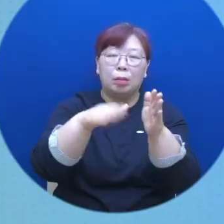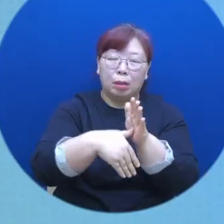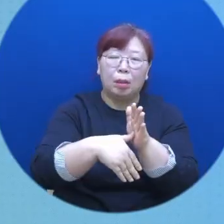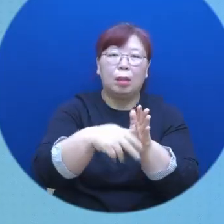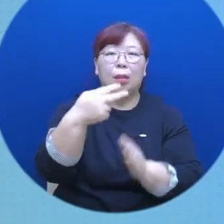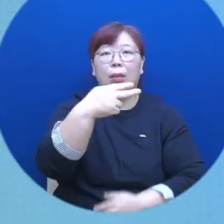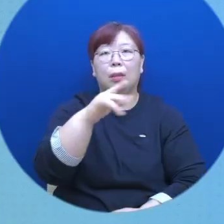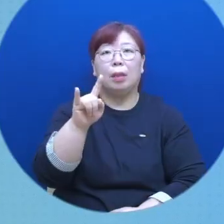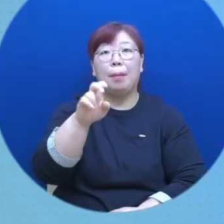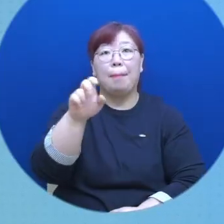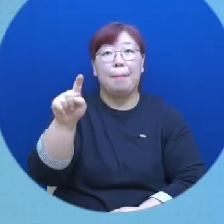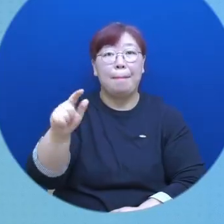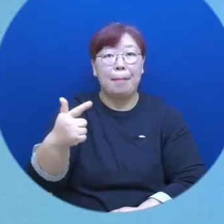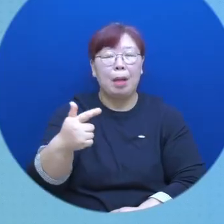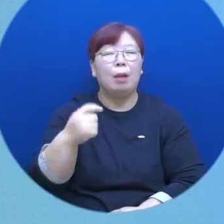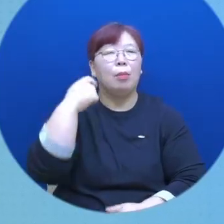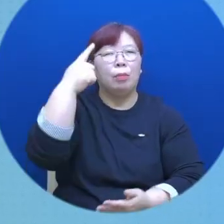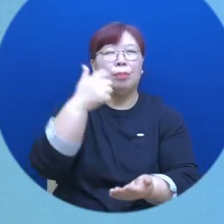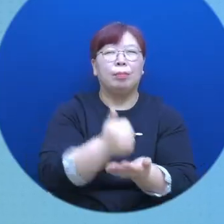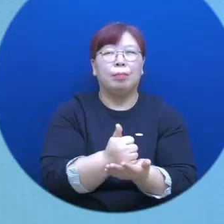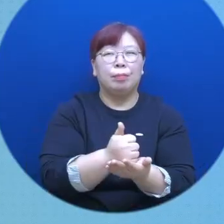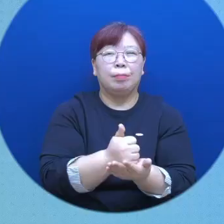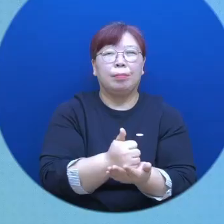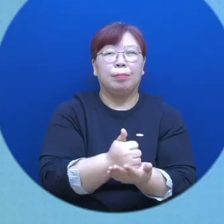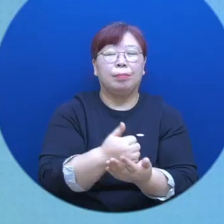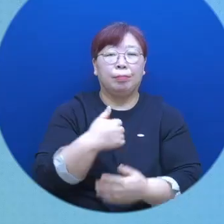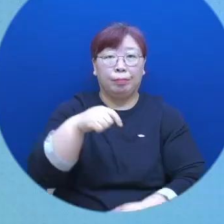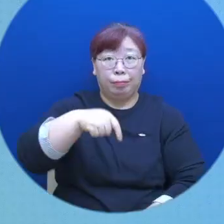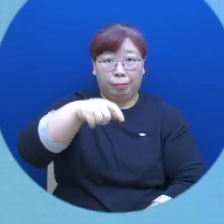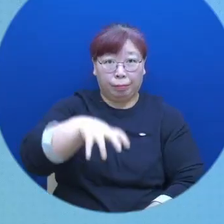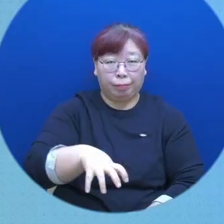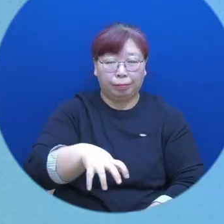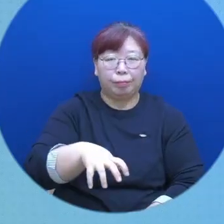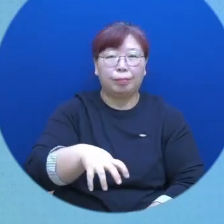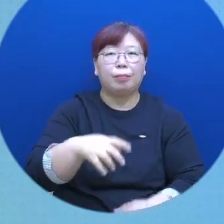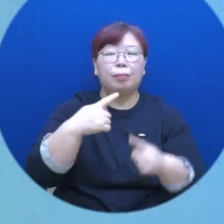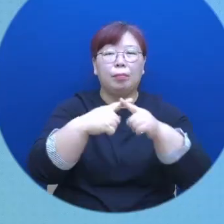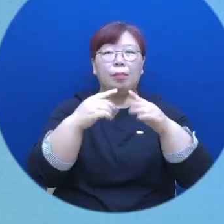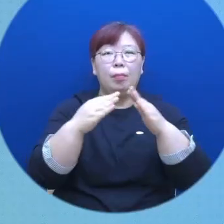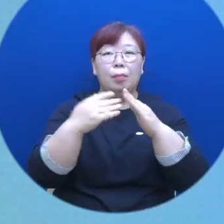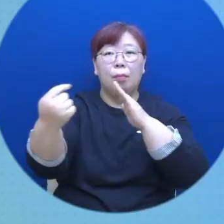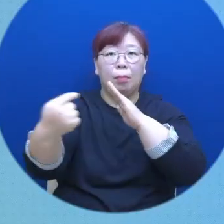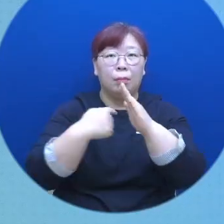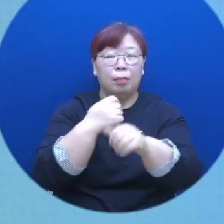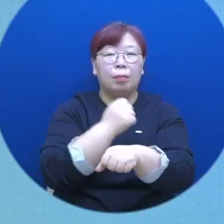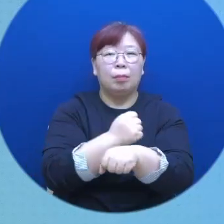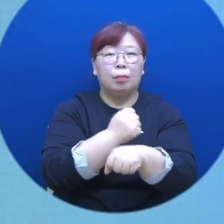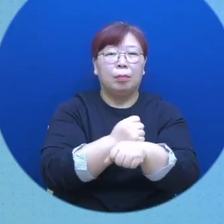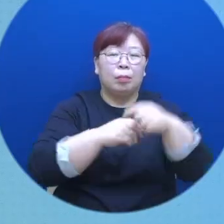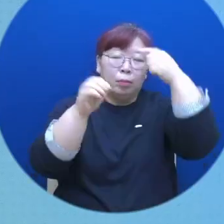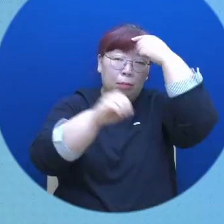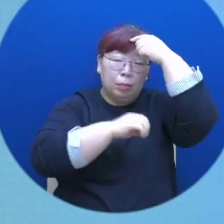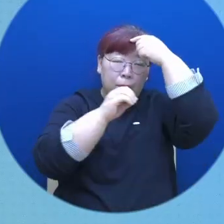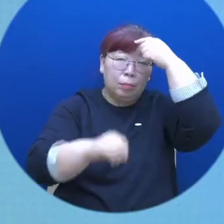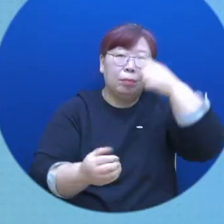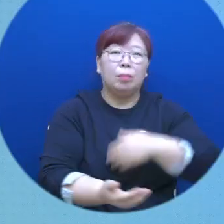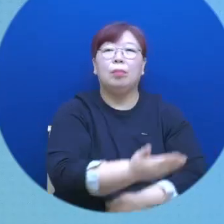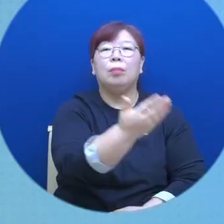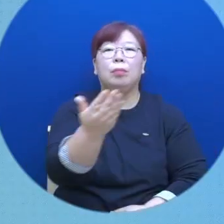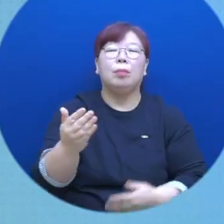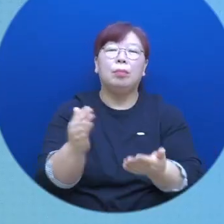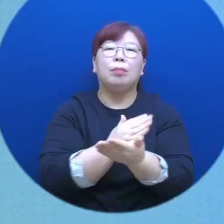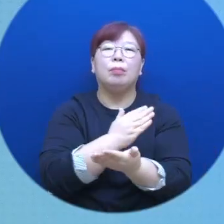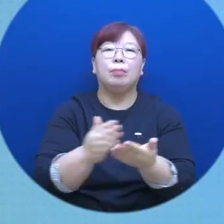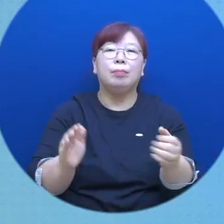대만 목사님들이 저희 교회에 방문을 하고 성도 여러분들이 베풀어 줬던